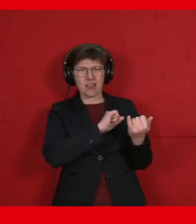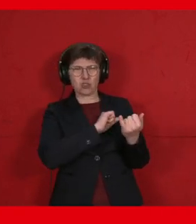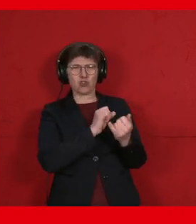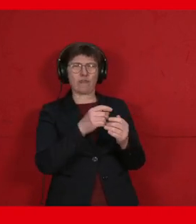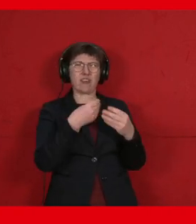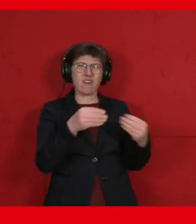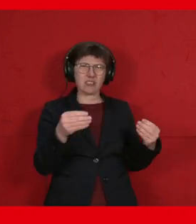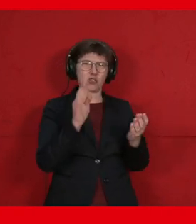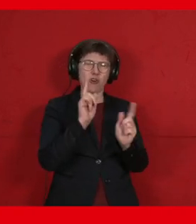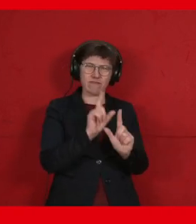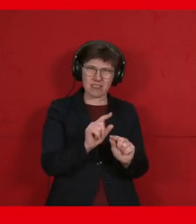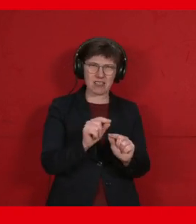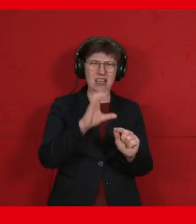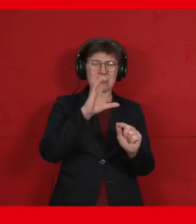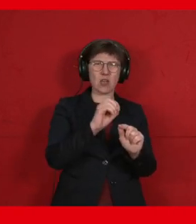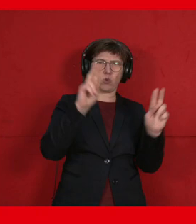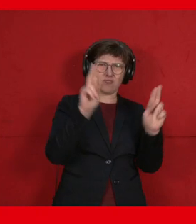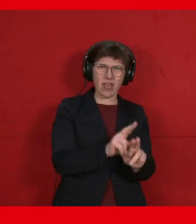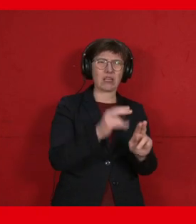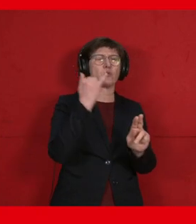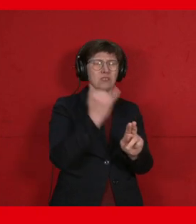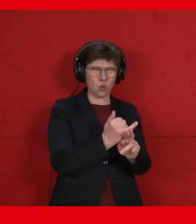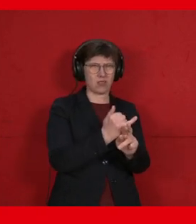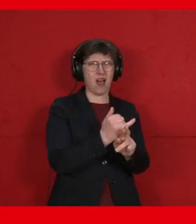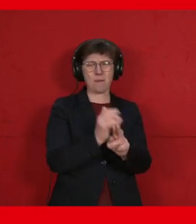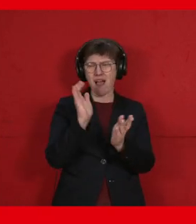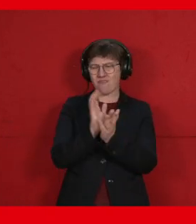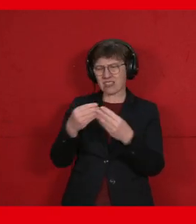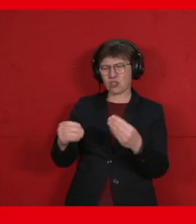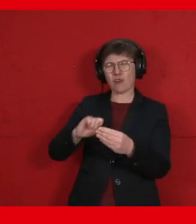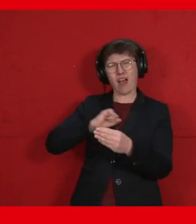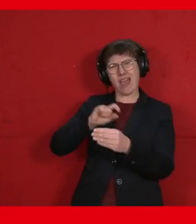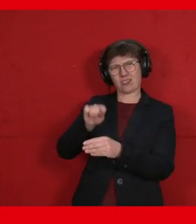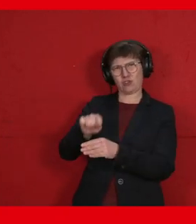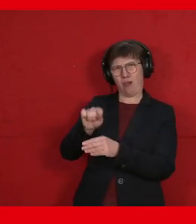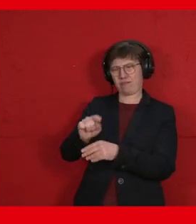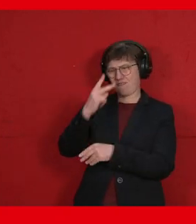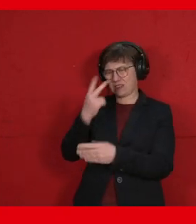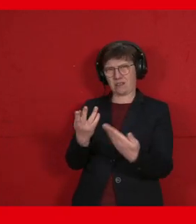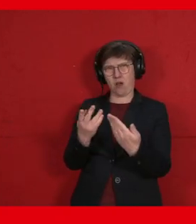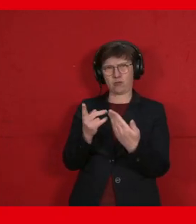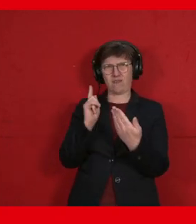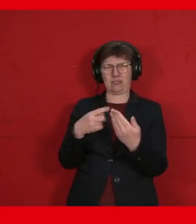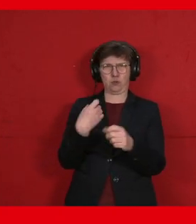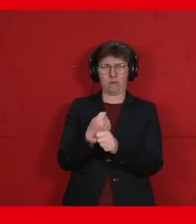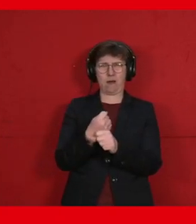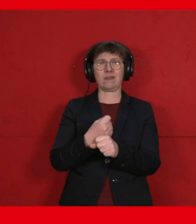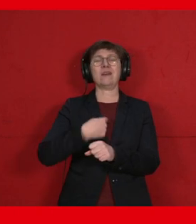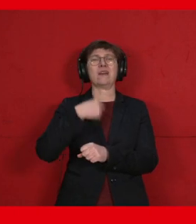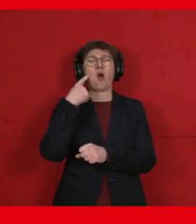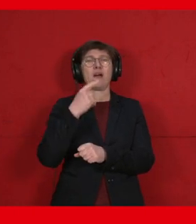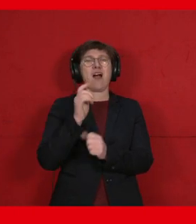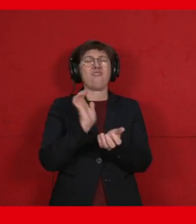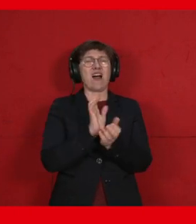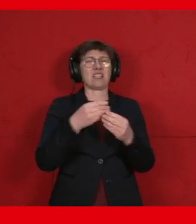Wasserstoff, außer dass er CO2 reduziert ist, noch. Und wie gehen wir damit um? Was ich auch glaube, ist, dass Wasserstoff dann